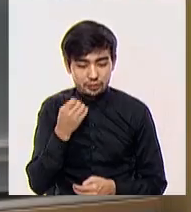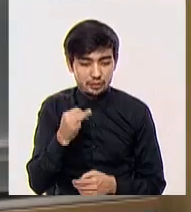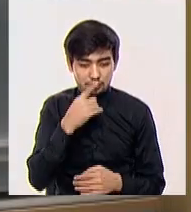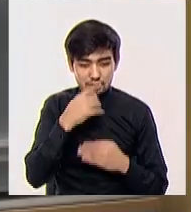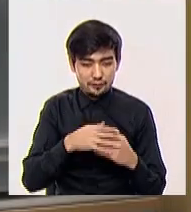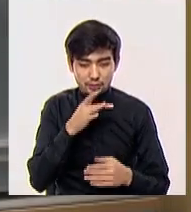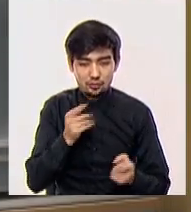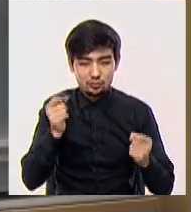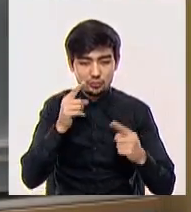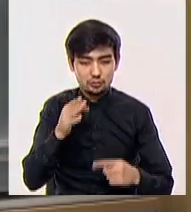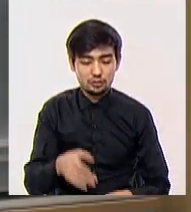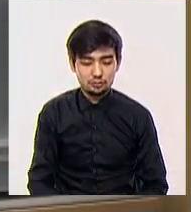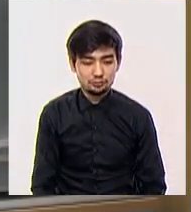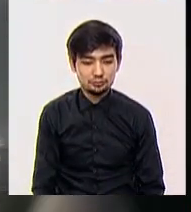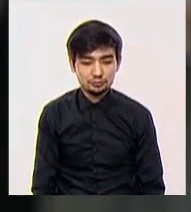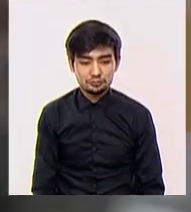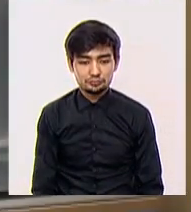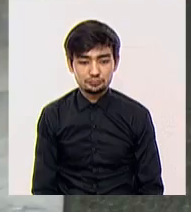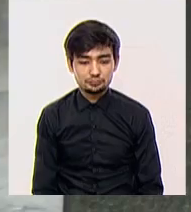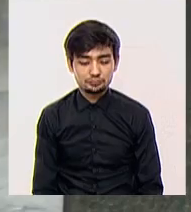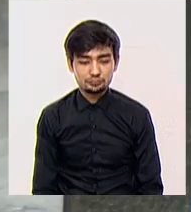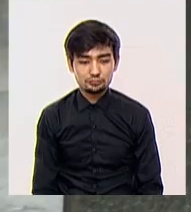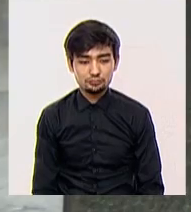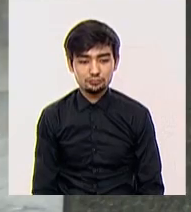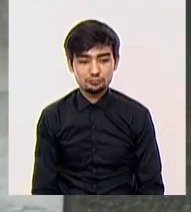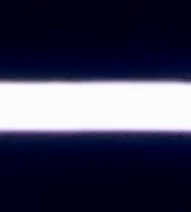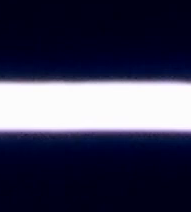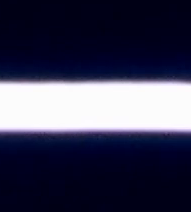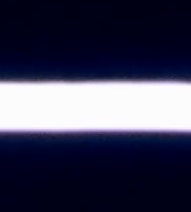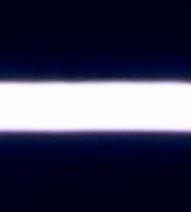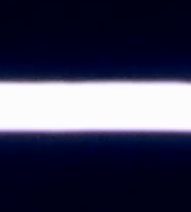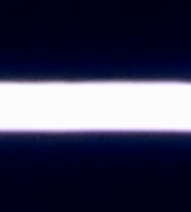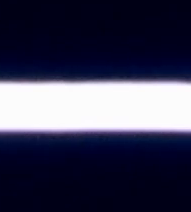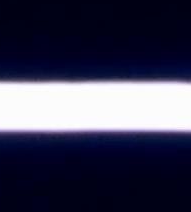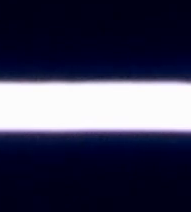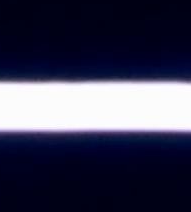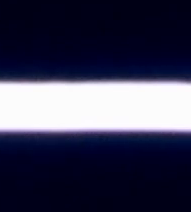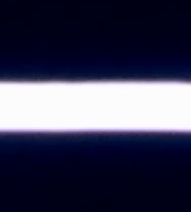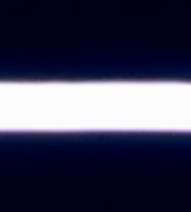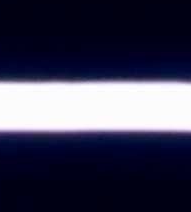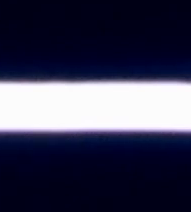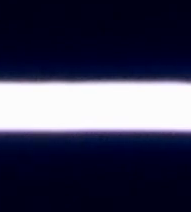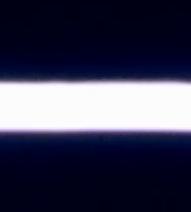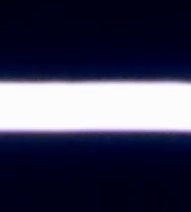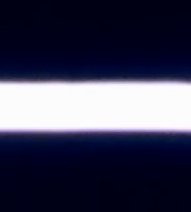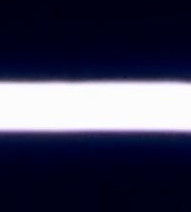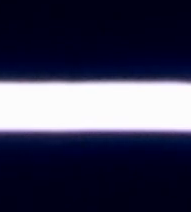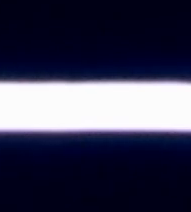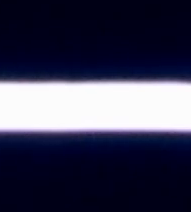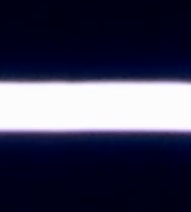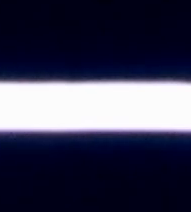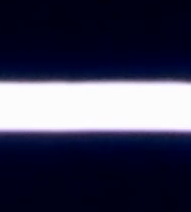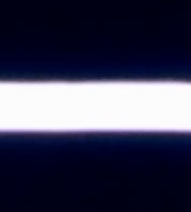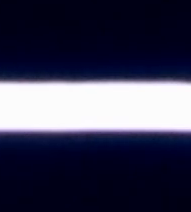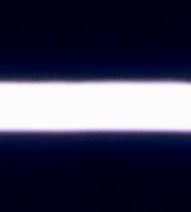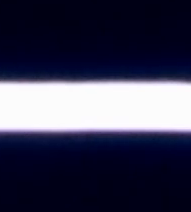время. Далее Насипова, Нуркент Токмурзин, Информбюро, Нур-Султан. Будьте в курсе всех событий, происходящих в стране. Подписывайтесь